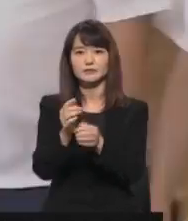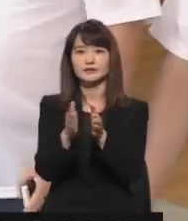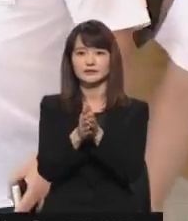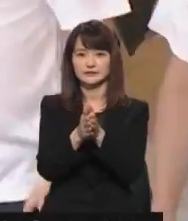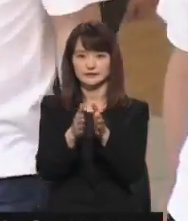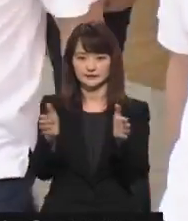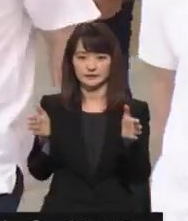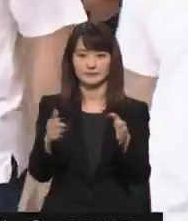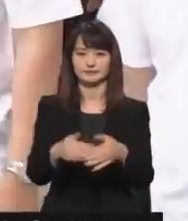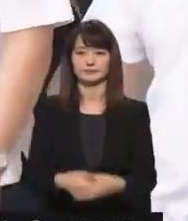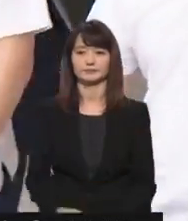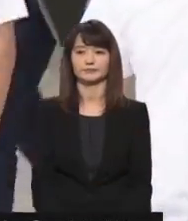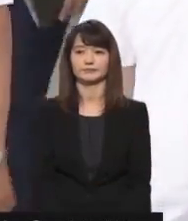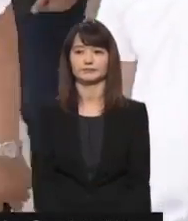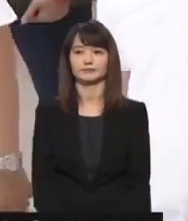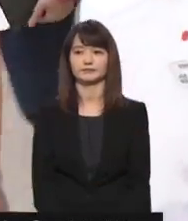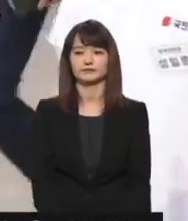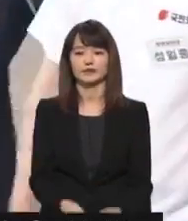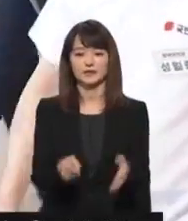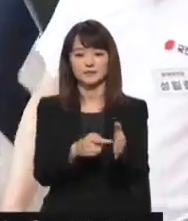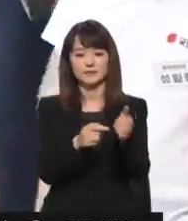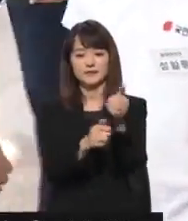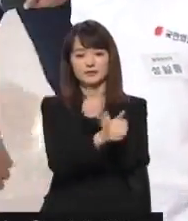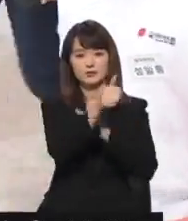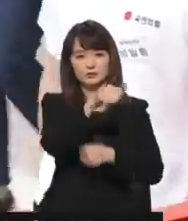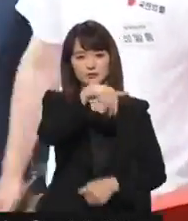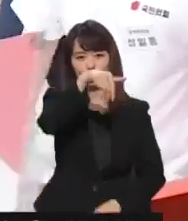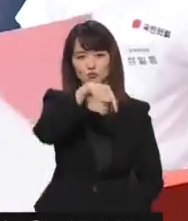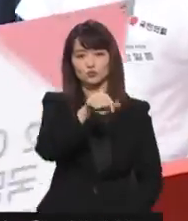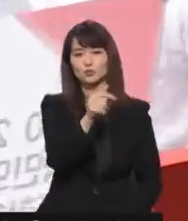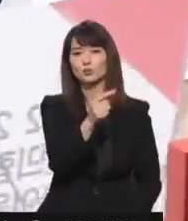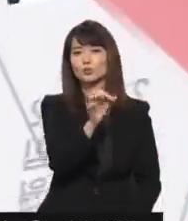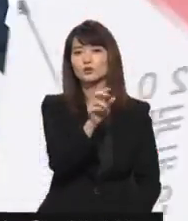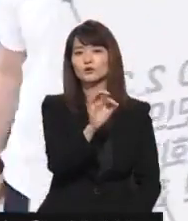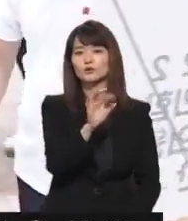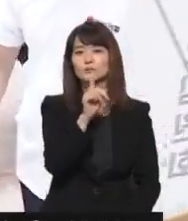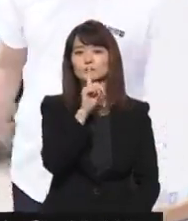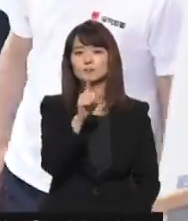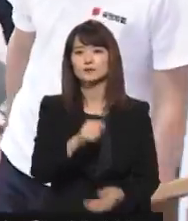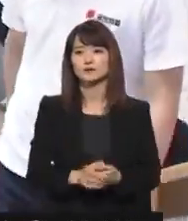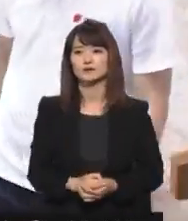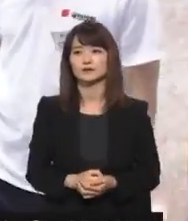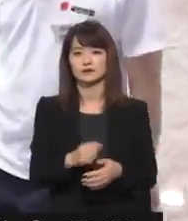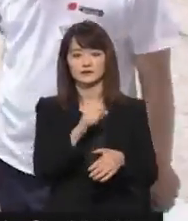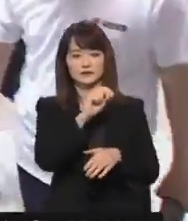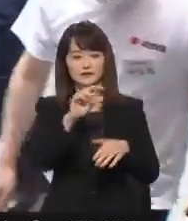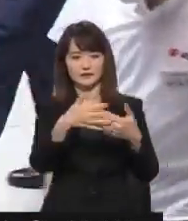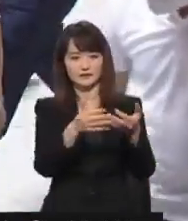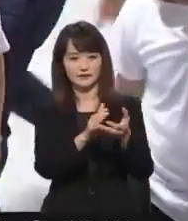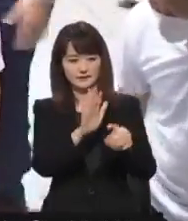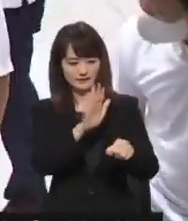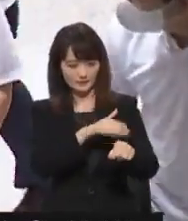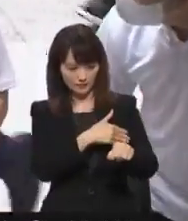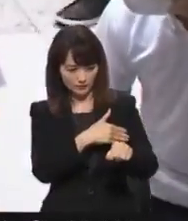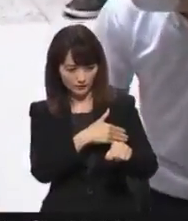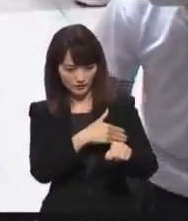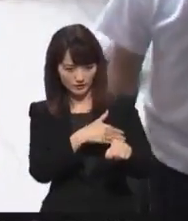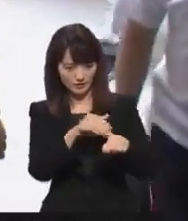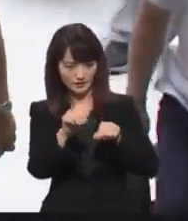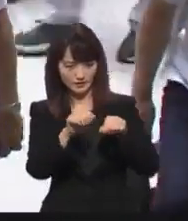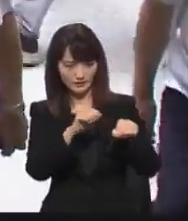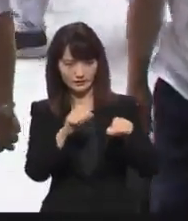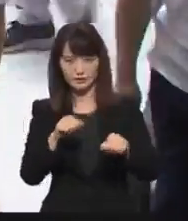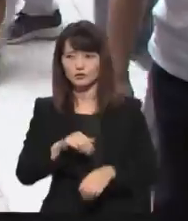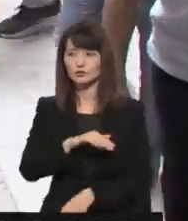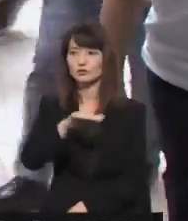기사를 보니까 주영 비대위원장이 이런 얘기를 했네요 어 야당이 져 급하게 가더라도 우리는 고상하게 가서 민심을